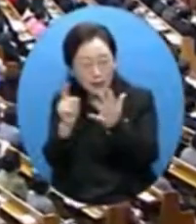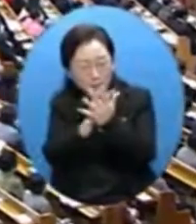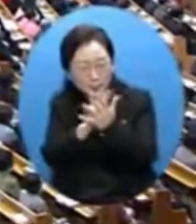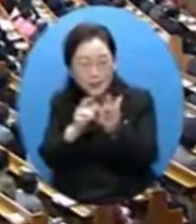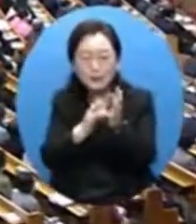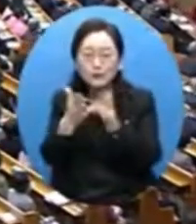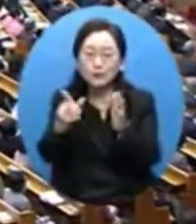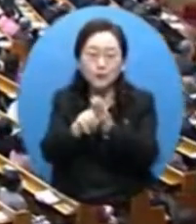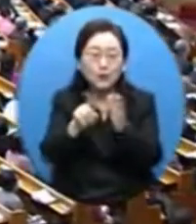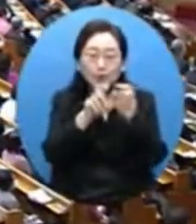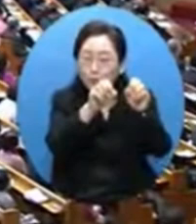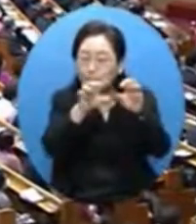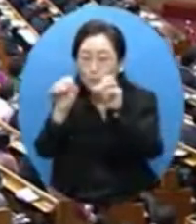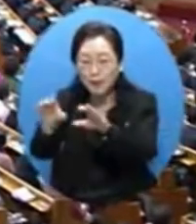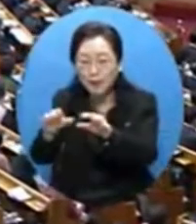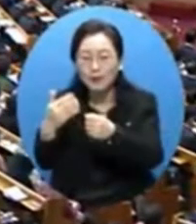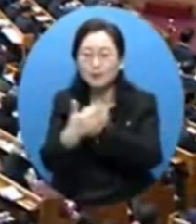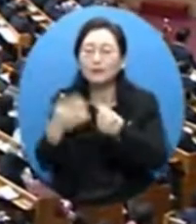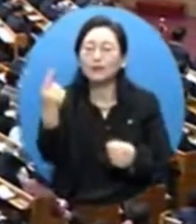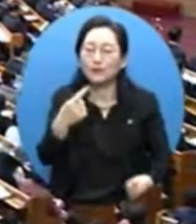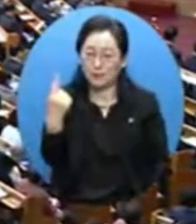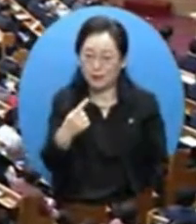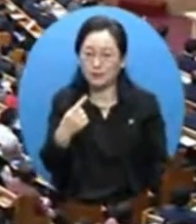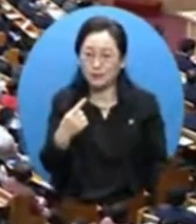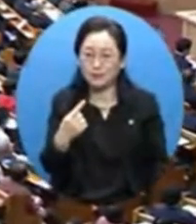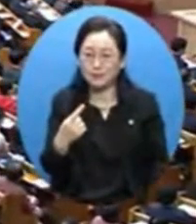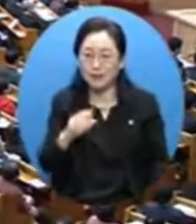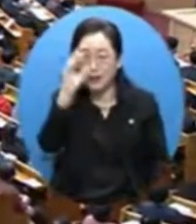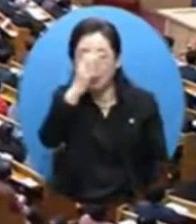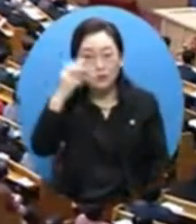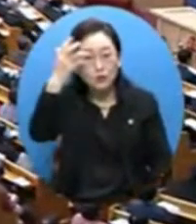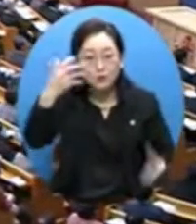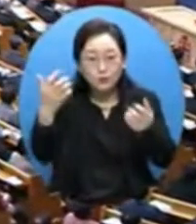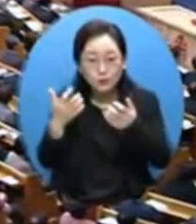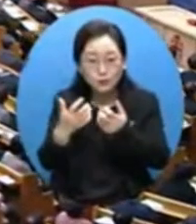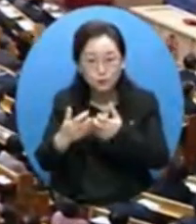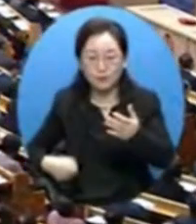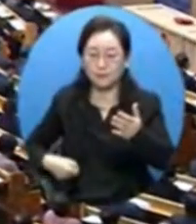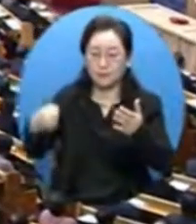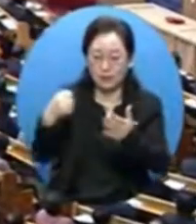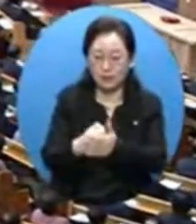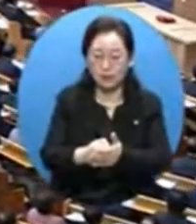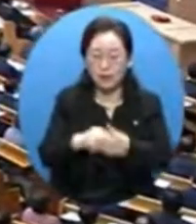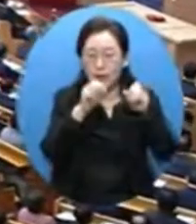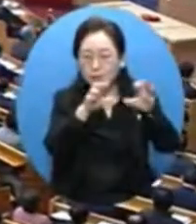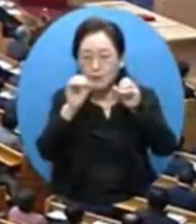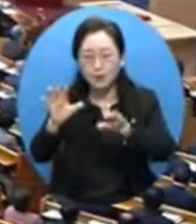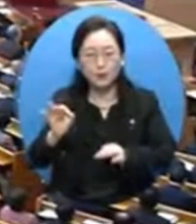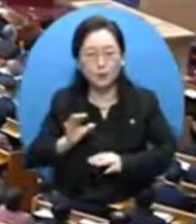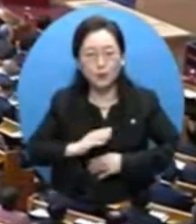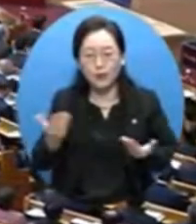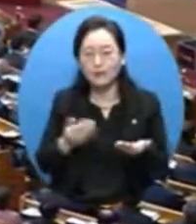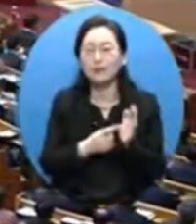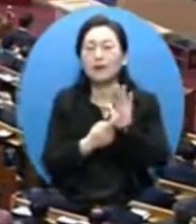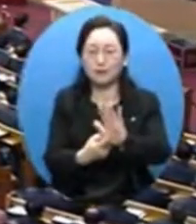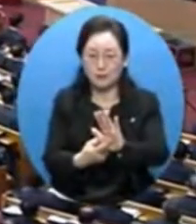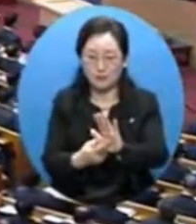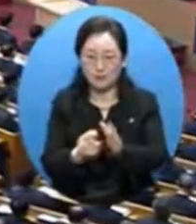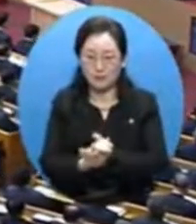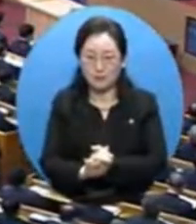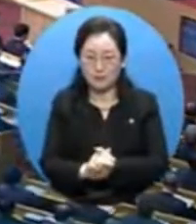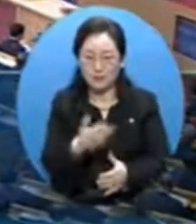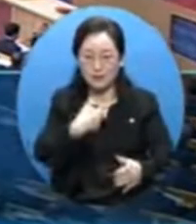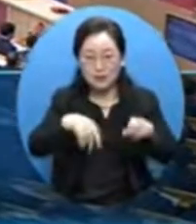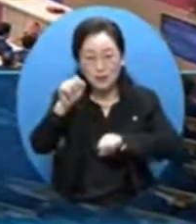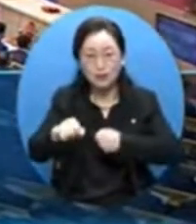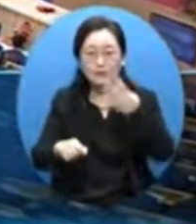믿으라고 복음을 전하는 그런 은혜가 임하게 되는 것입니다. 성령 충만 받으면 담대히 복음을 전하는 놀라운 역사가 나타나게 되는 것입니다. 사도행전